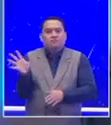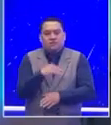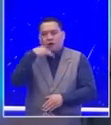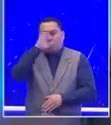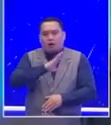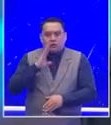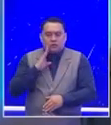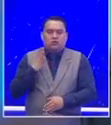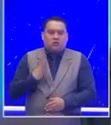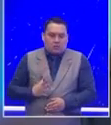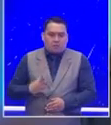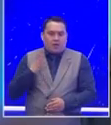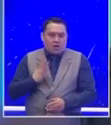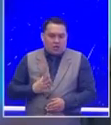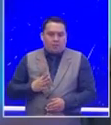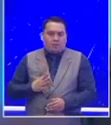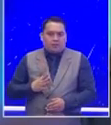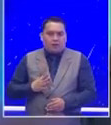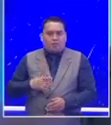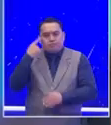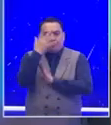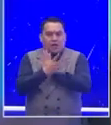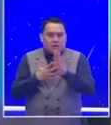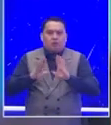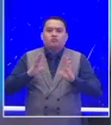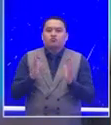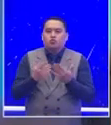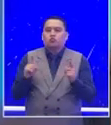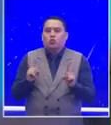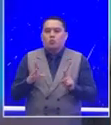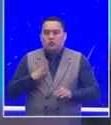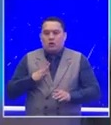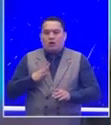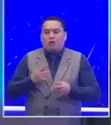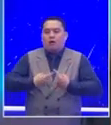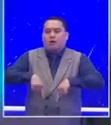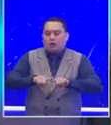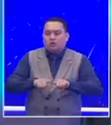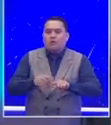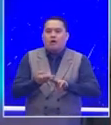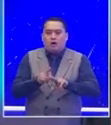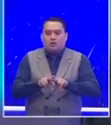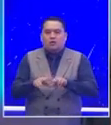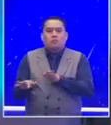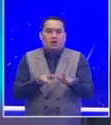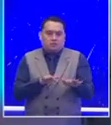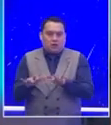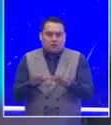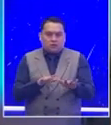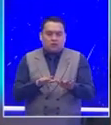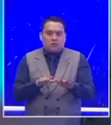родителей запастись терпением, отнестись с пониманием к тому, что как будет организован этот учебный процесс.